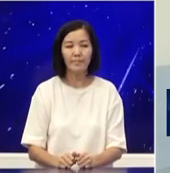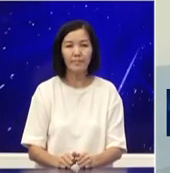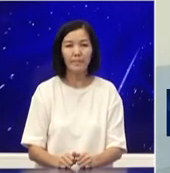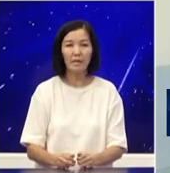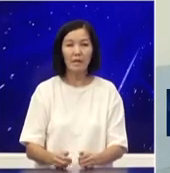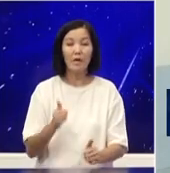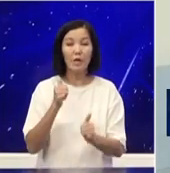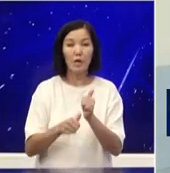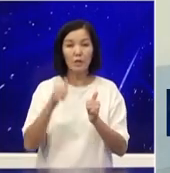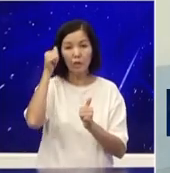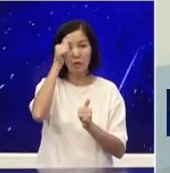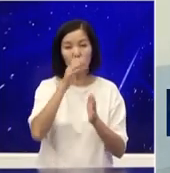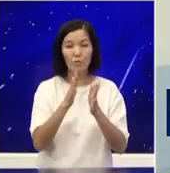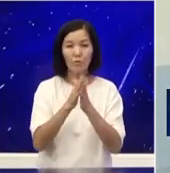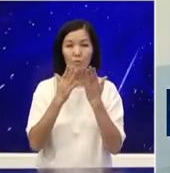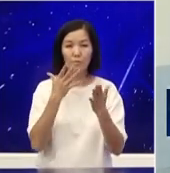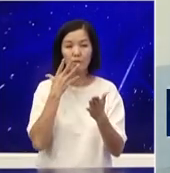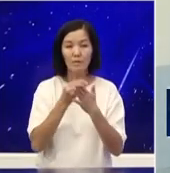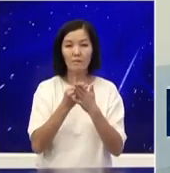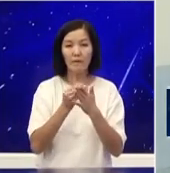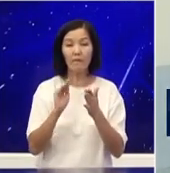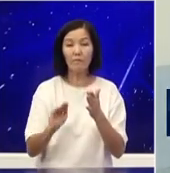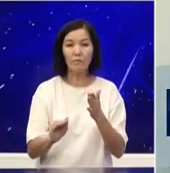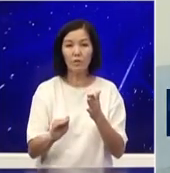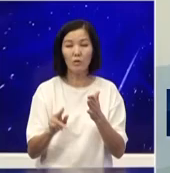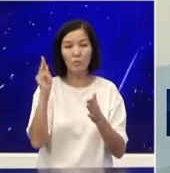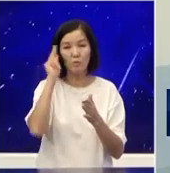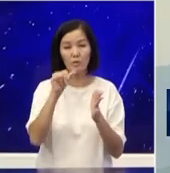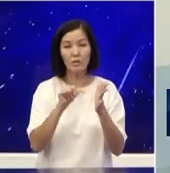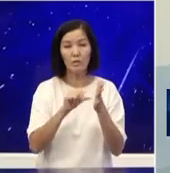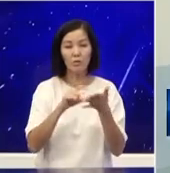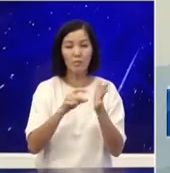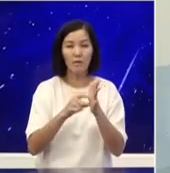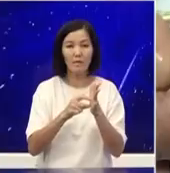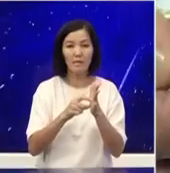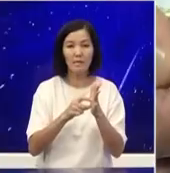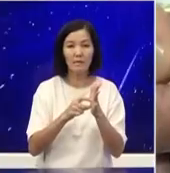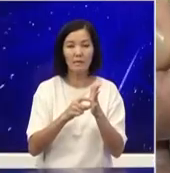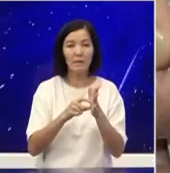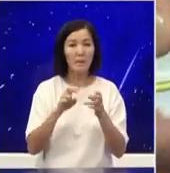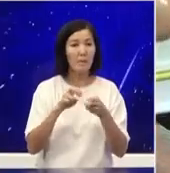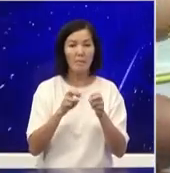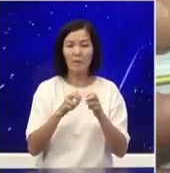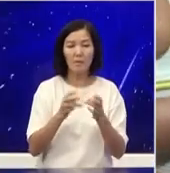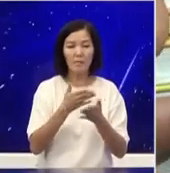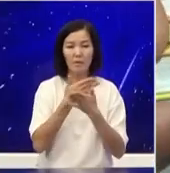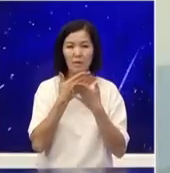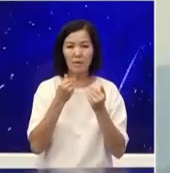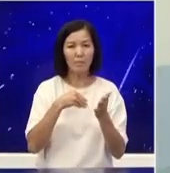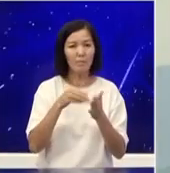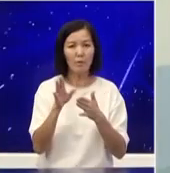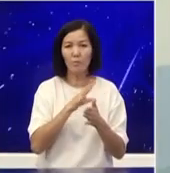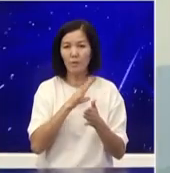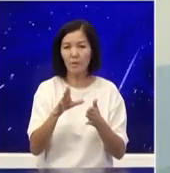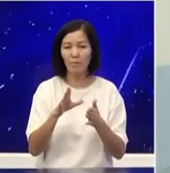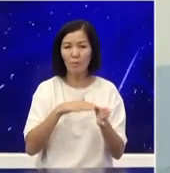Я каждый год получаю учебники для своей внучки. Она у меня учится в 6 классе. За все время мы ни разу не покупали учебники, потому что школа